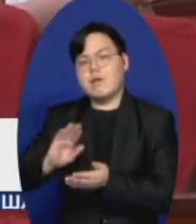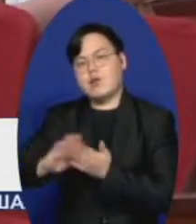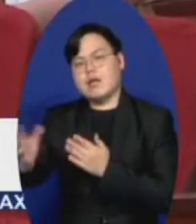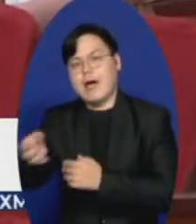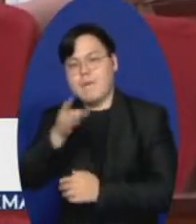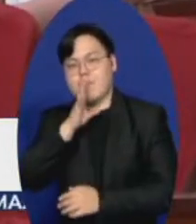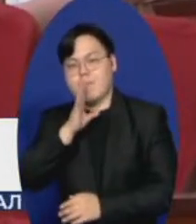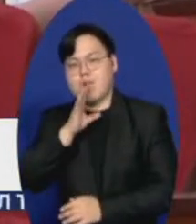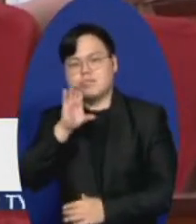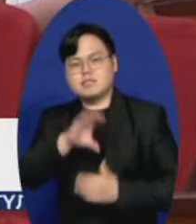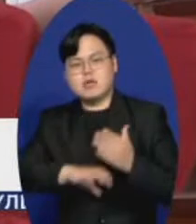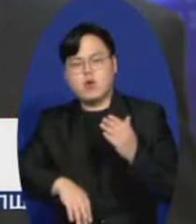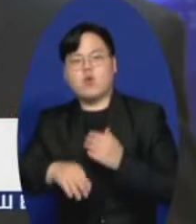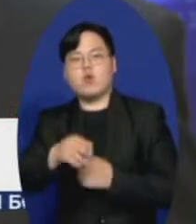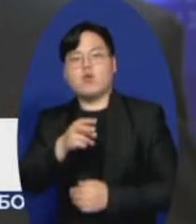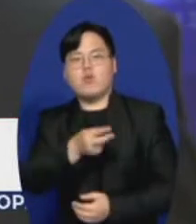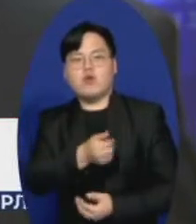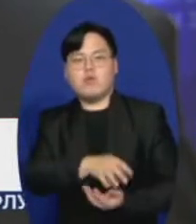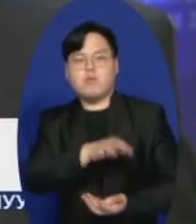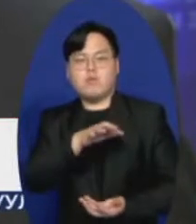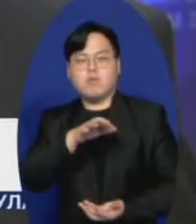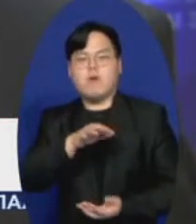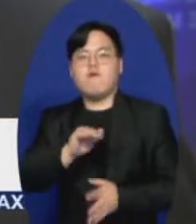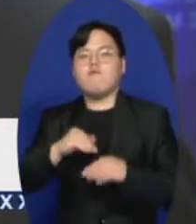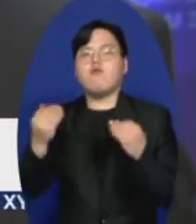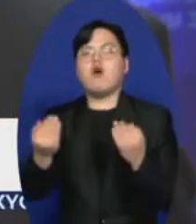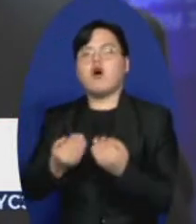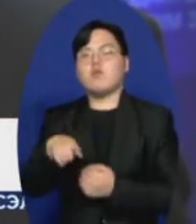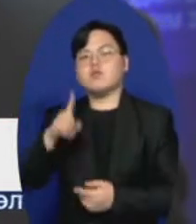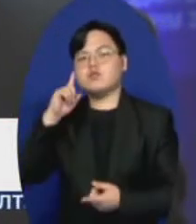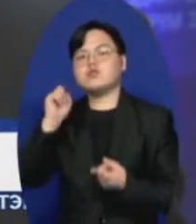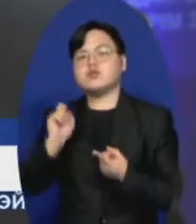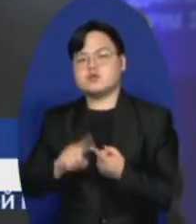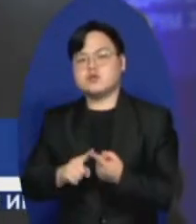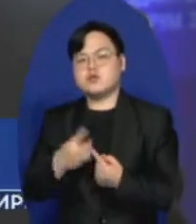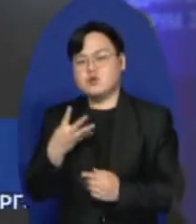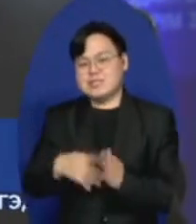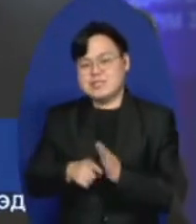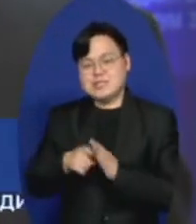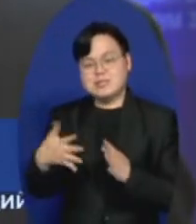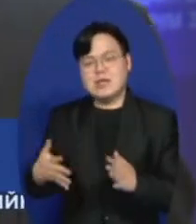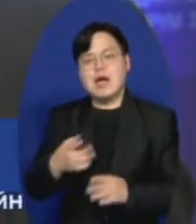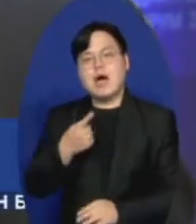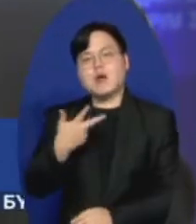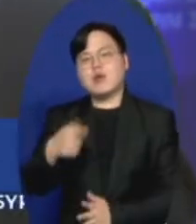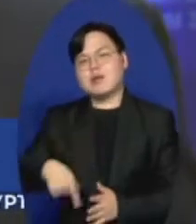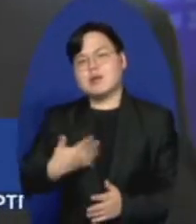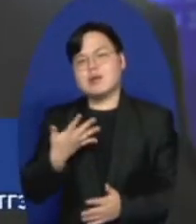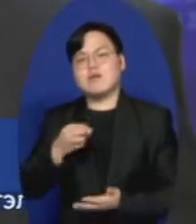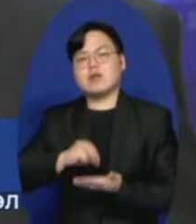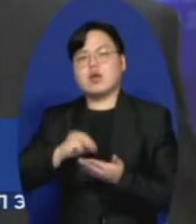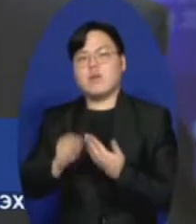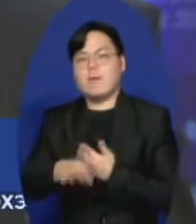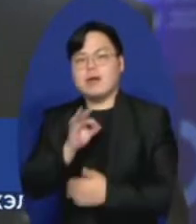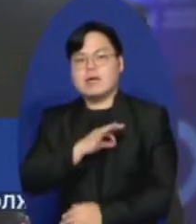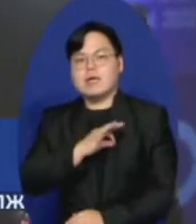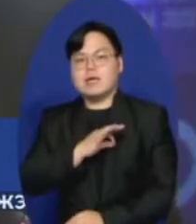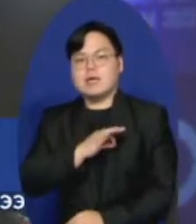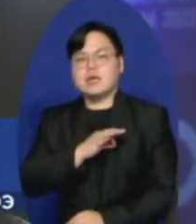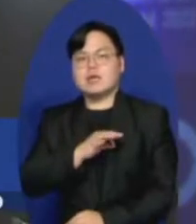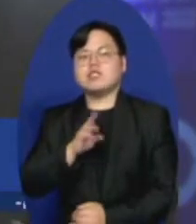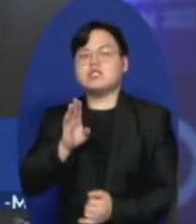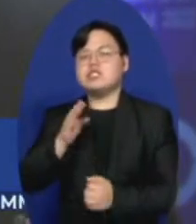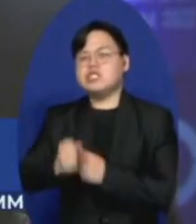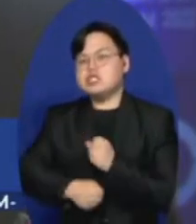татах нь форумын гол зорилго. 4 сарын дотор бид 13.5 тэрбум ашигтай ажилласан шүү дээ. За оны эцсийн хүлээгдэж байгаа бол бид нэг